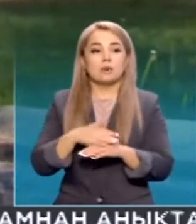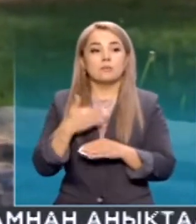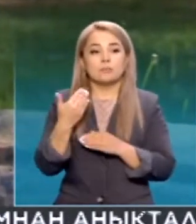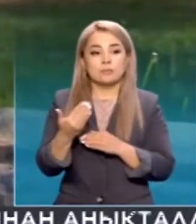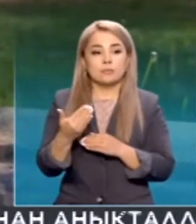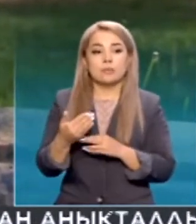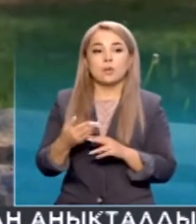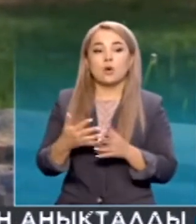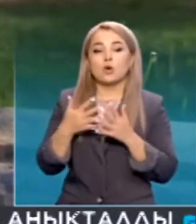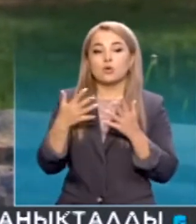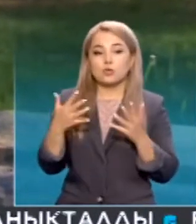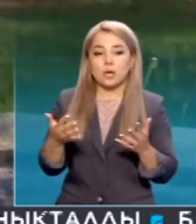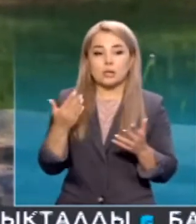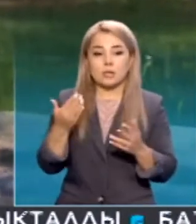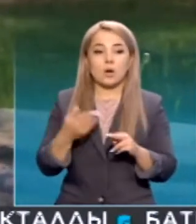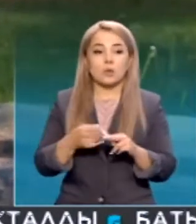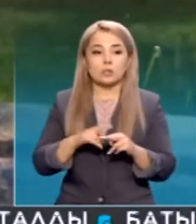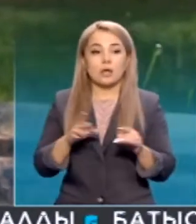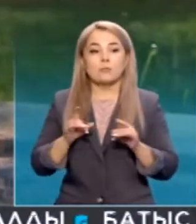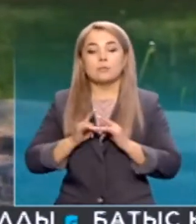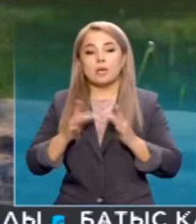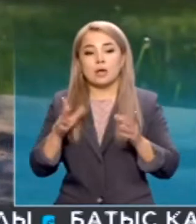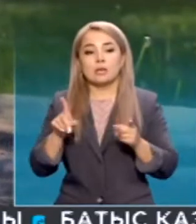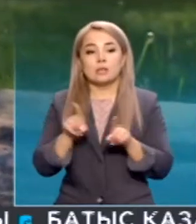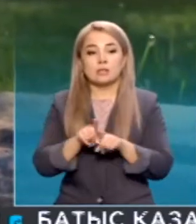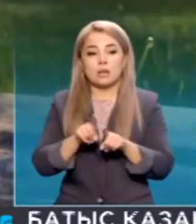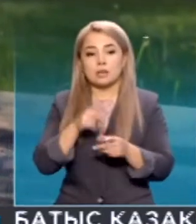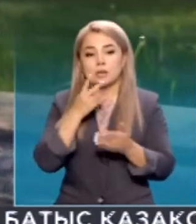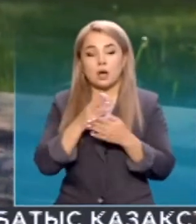халық үшін бұл үлкен сондай мереке сияқты өткізілді.